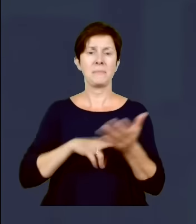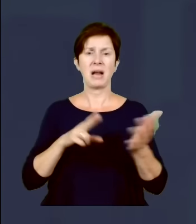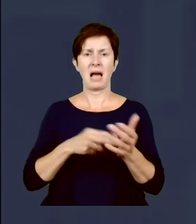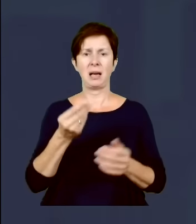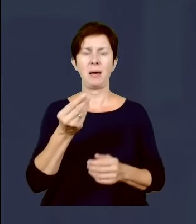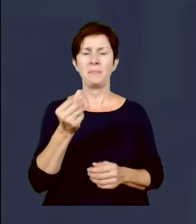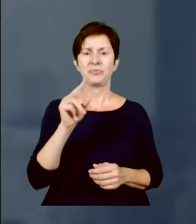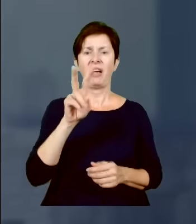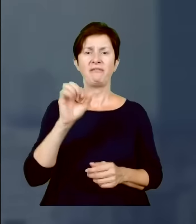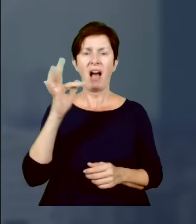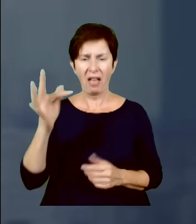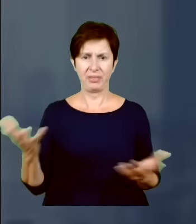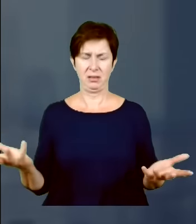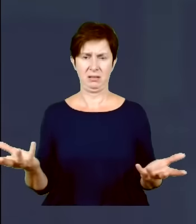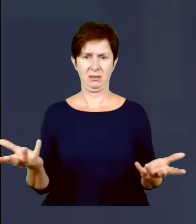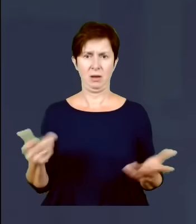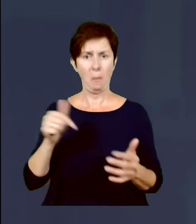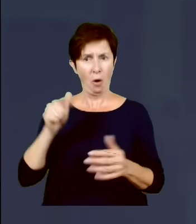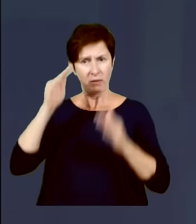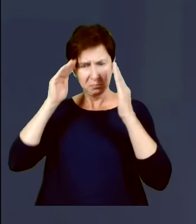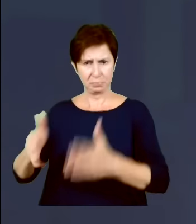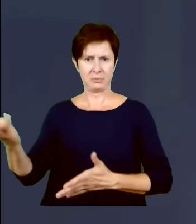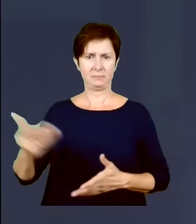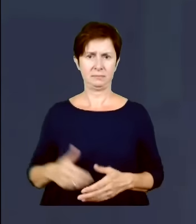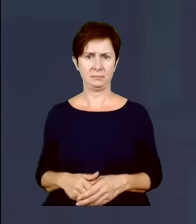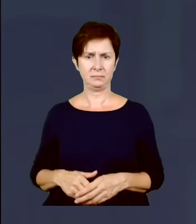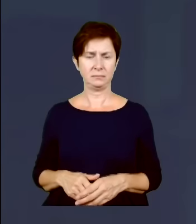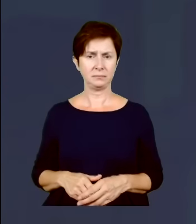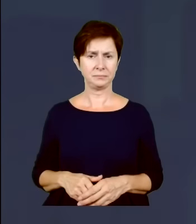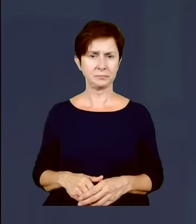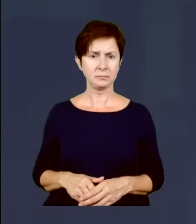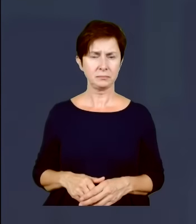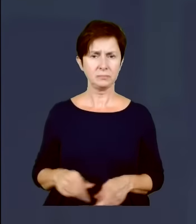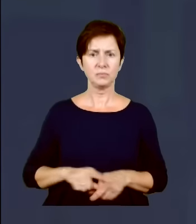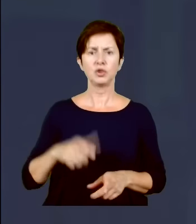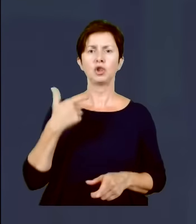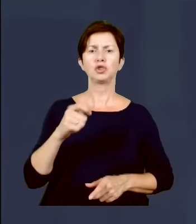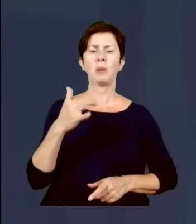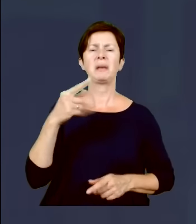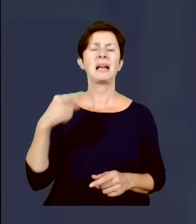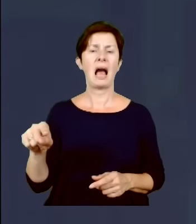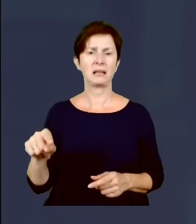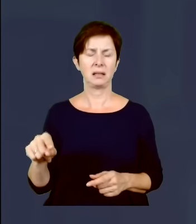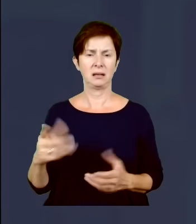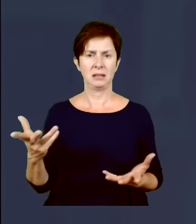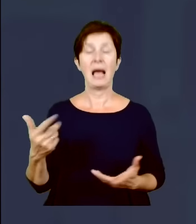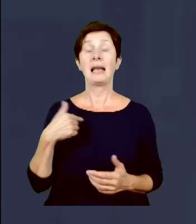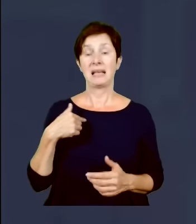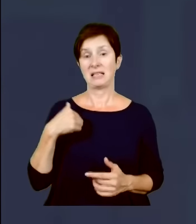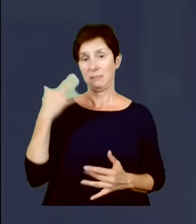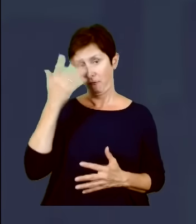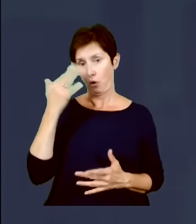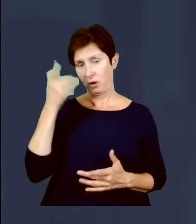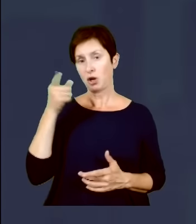pan minister zainteresował jeszcze odnośnie tych 100 miliardów No ja sobie wyobrażam że donaldowi